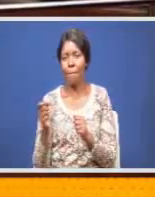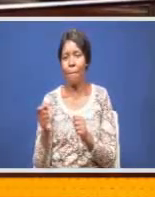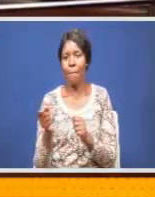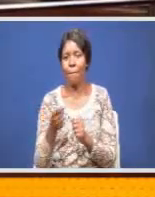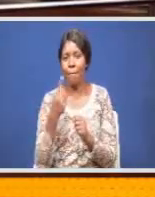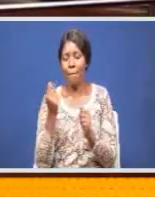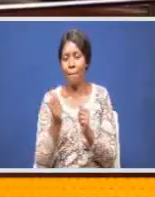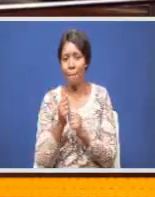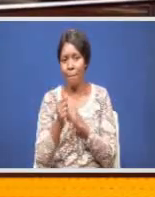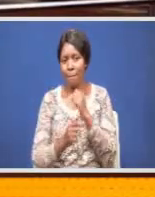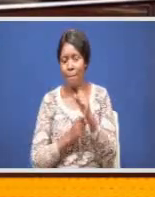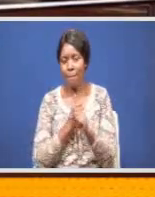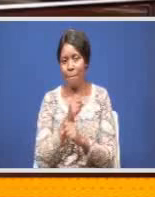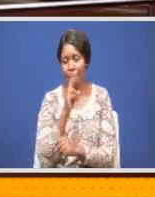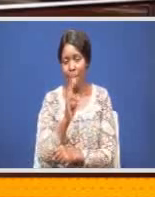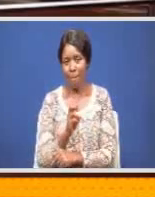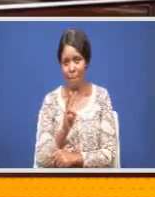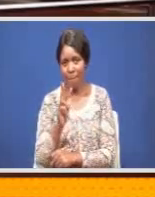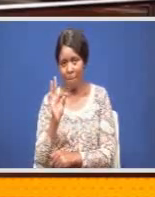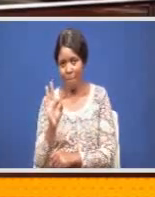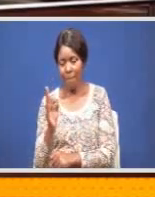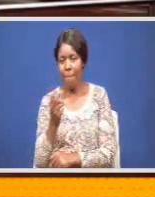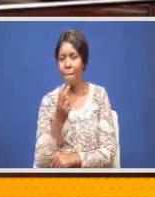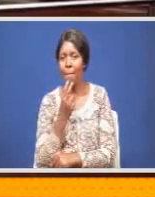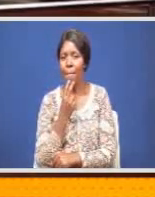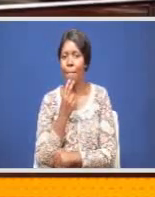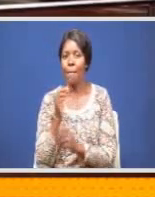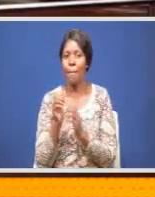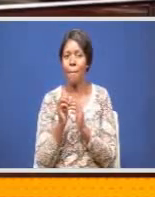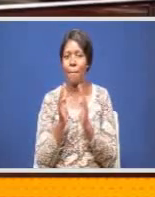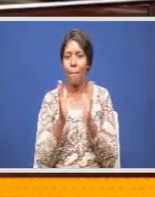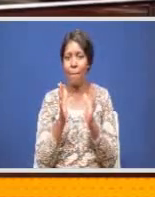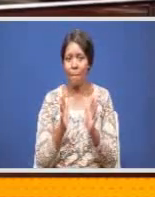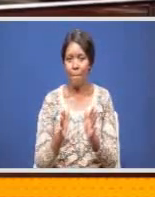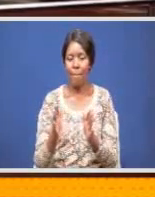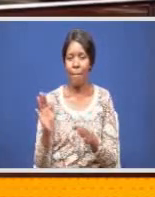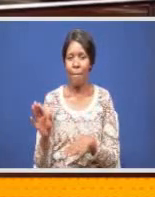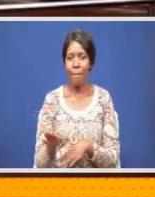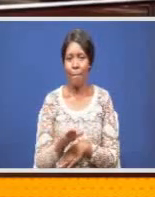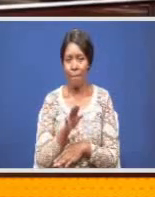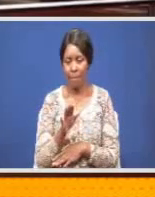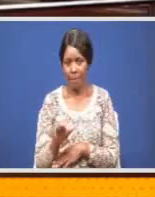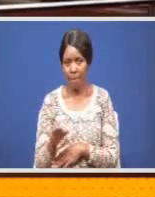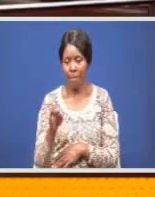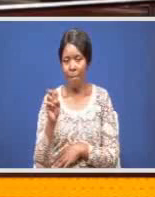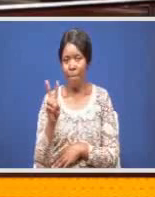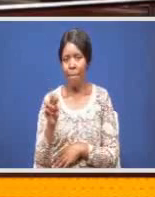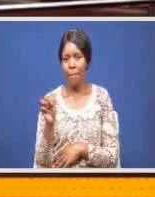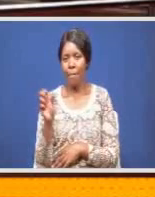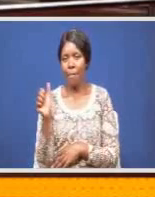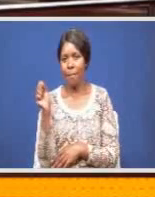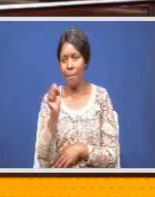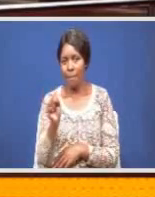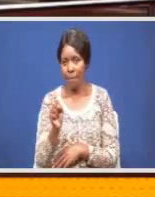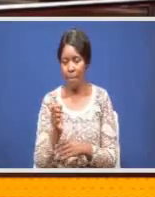ele mirongo ele na idato kwentu koi ya njumaine. Mutungiri wa barabwa ingende ni ambunge unwe Evans Mwirakaria. Nedhiri